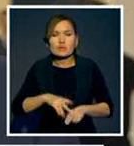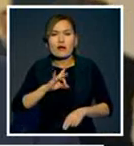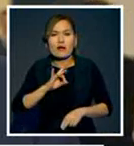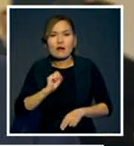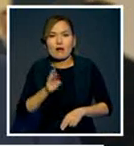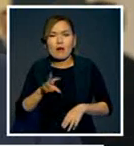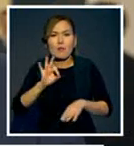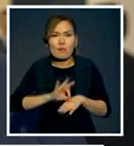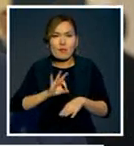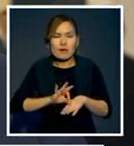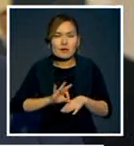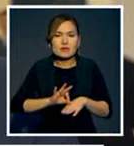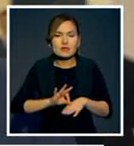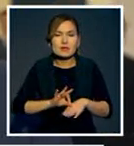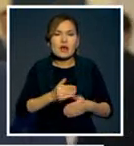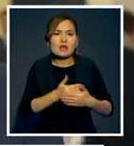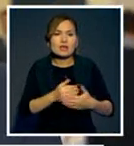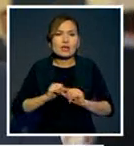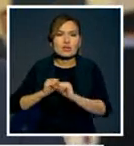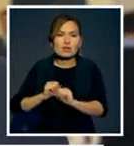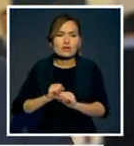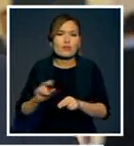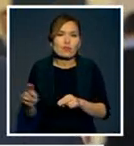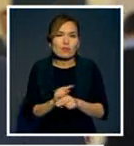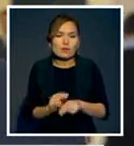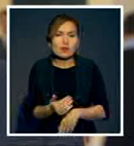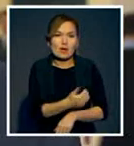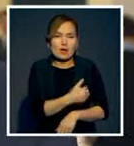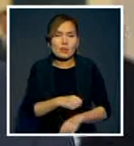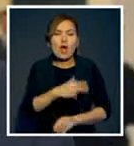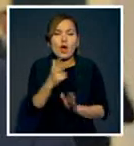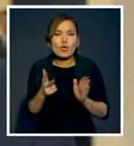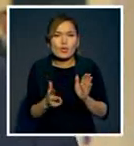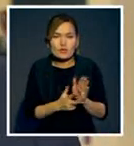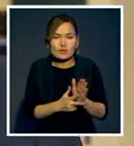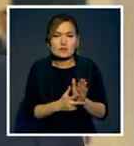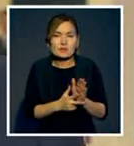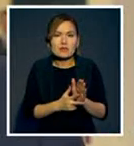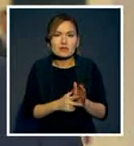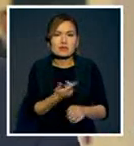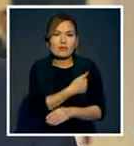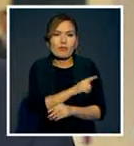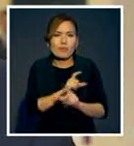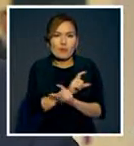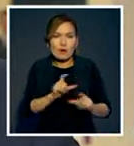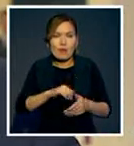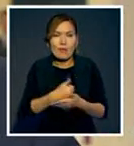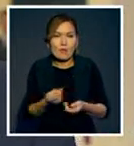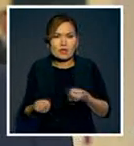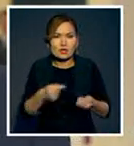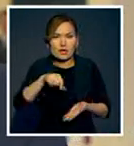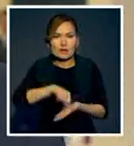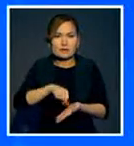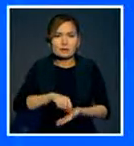елімізден онкологтар жиналып отыр. 18 онкология орталықтарының әрқайсынан делегациялар